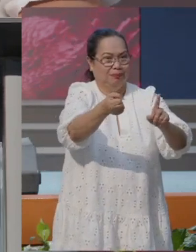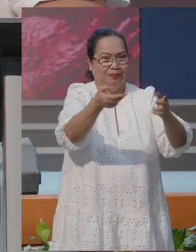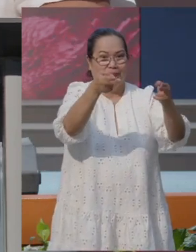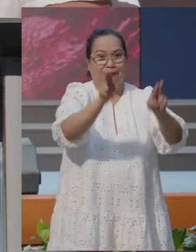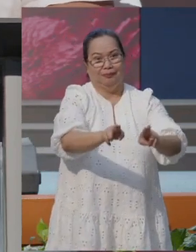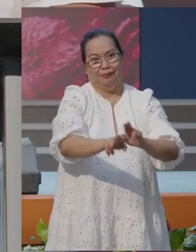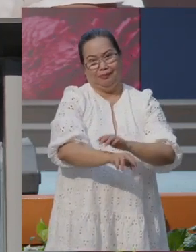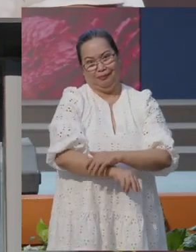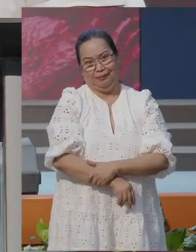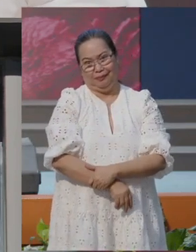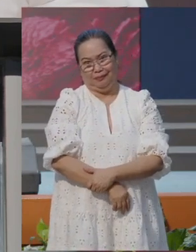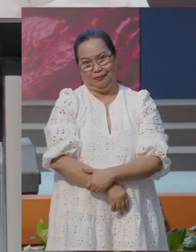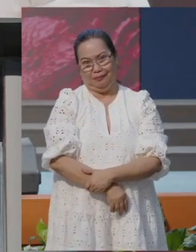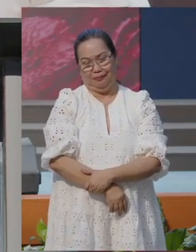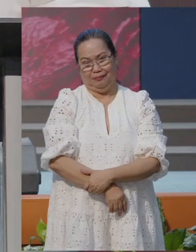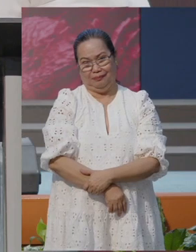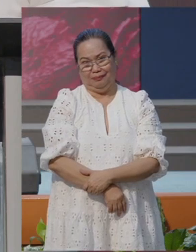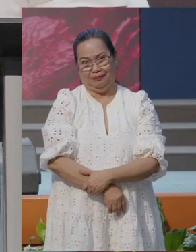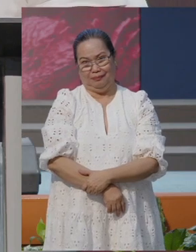kanila.